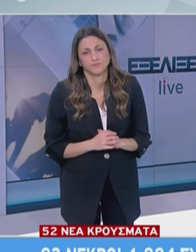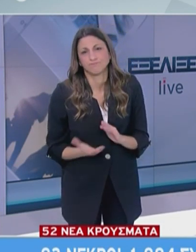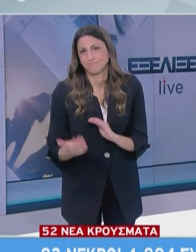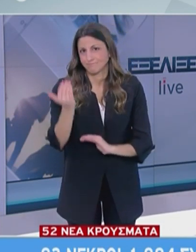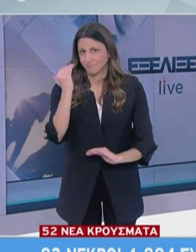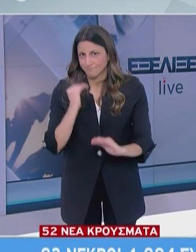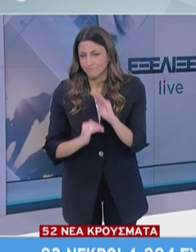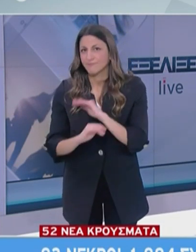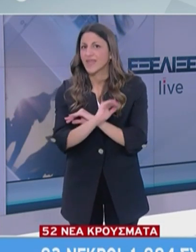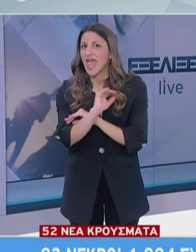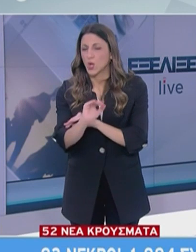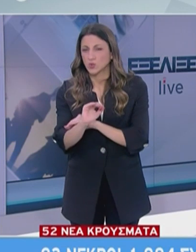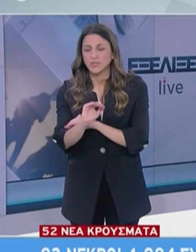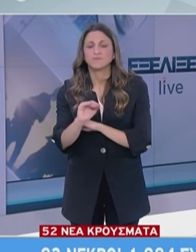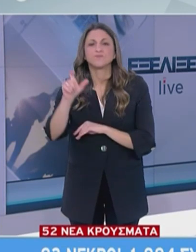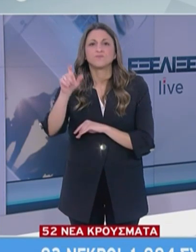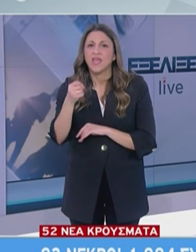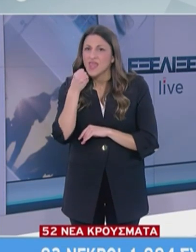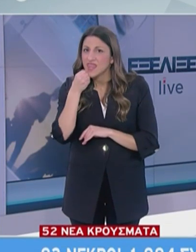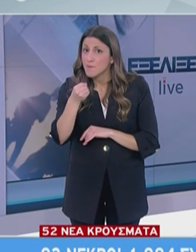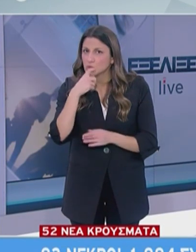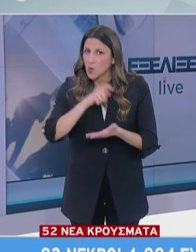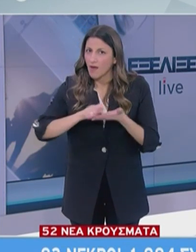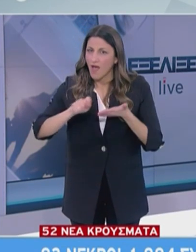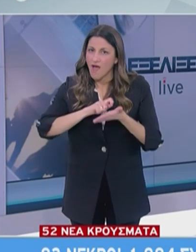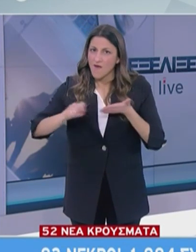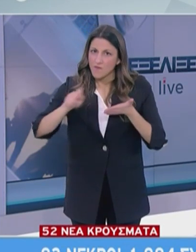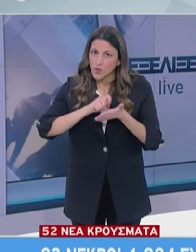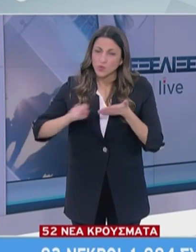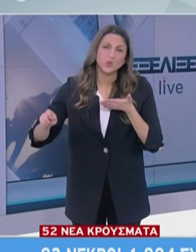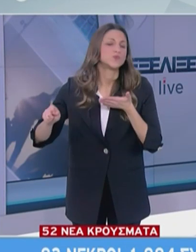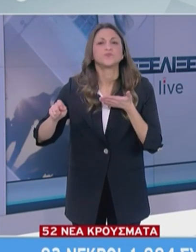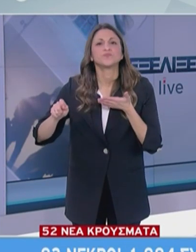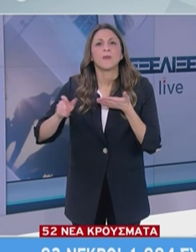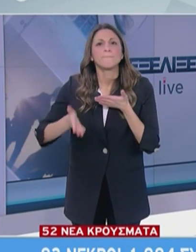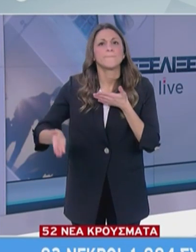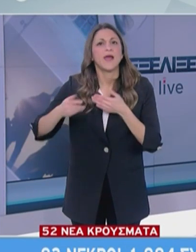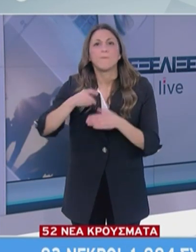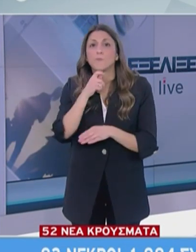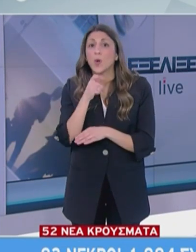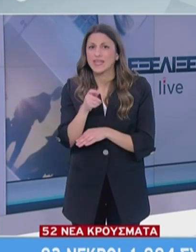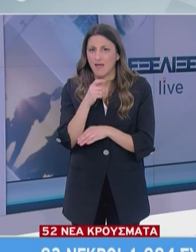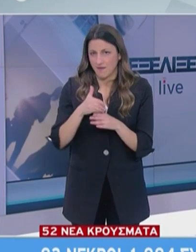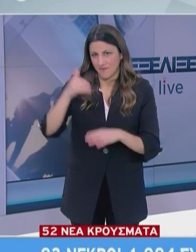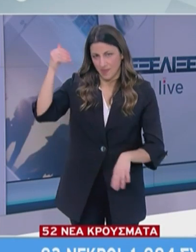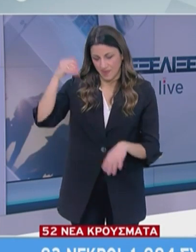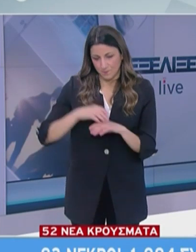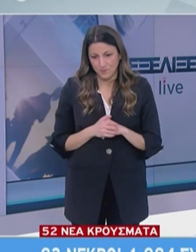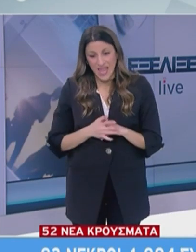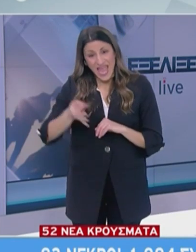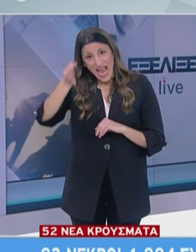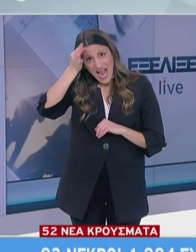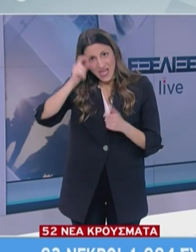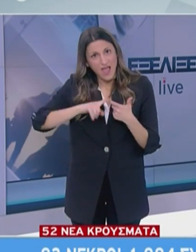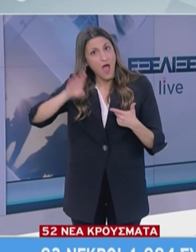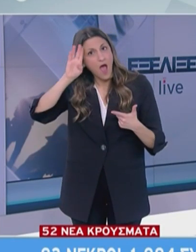Επόμενη ερώτηση από τον κύριο Βενιζέλο, την εφημερίδα Παραπολιτικά και την Athens Voice. Κύριε καθηγητά, στη Γαλλία και στις Ηνωμένες Πολιτείες διεξάγεται